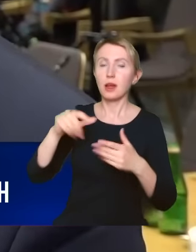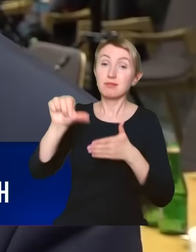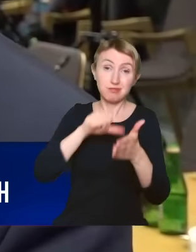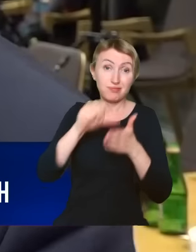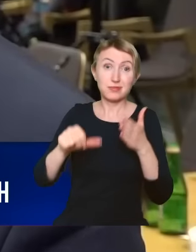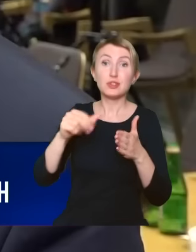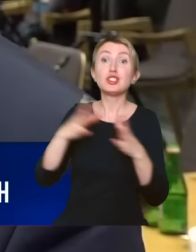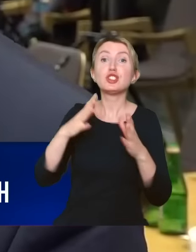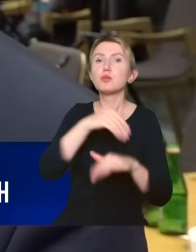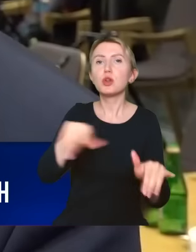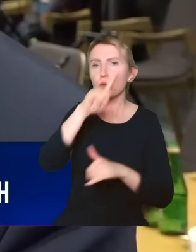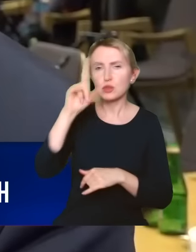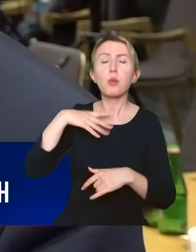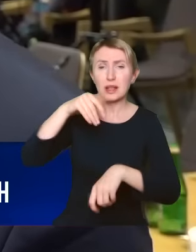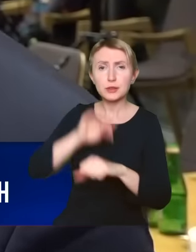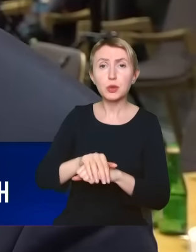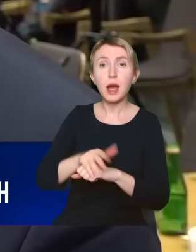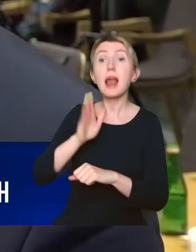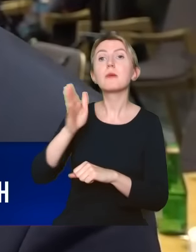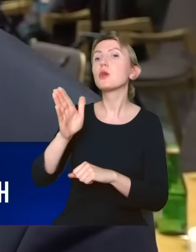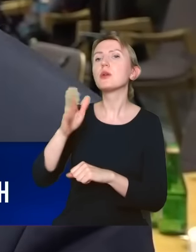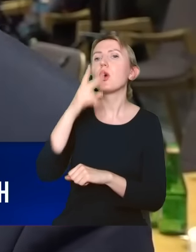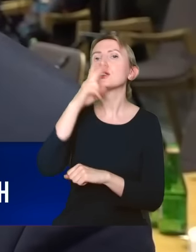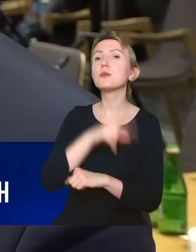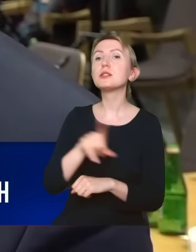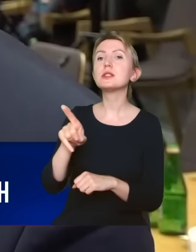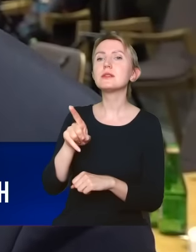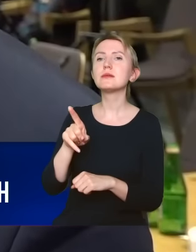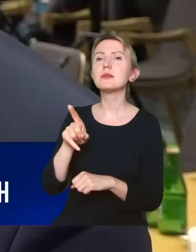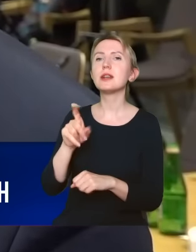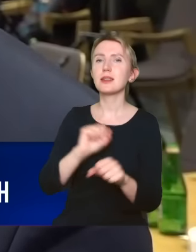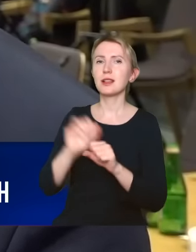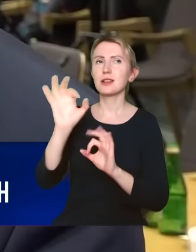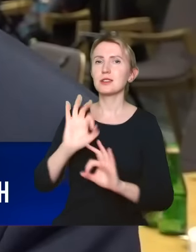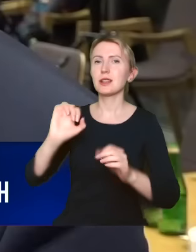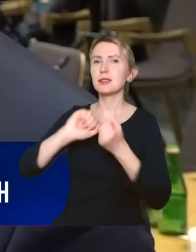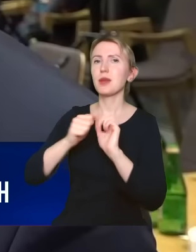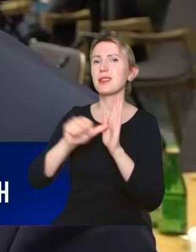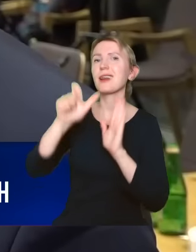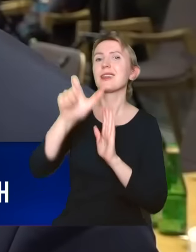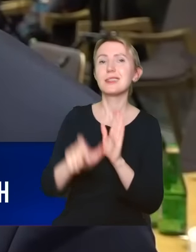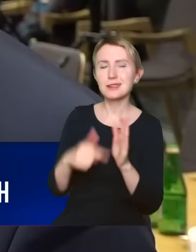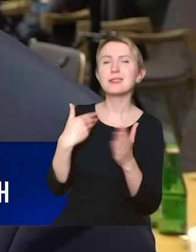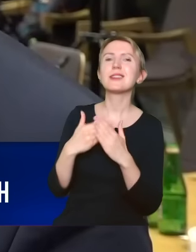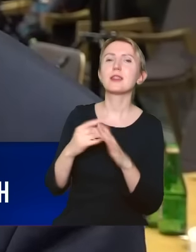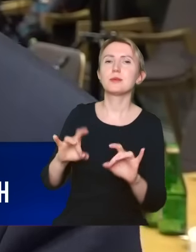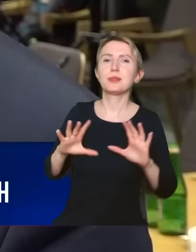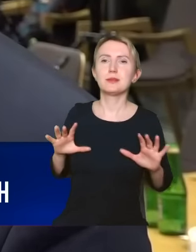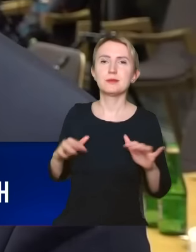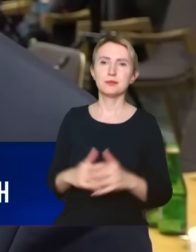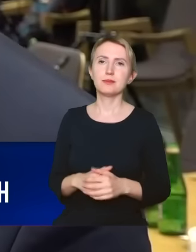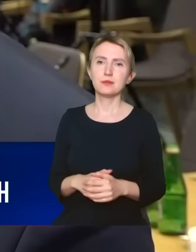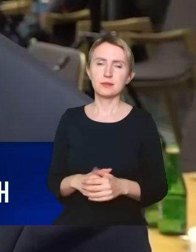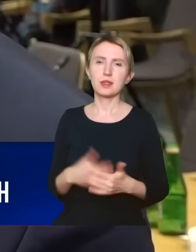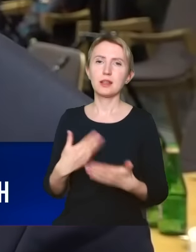10 milionów ludzi, wtedy jeszcze była zgoda, ale później oni zobaczyli, że mają szansę na zmianę kandydata. Dlatego się z tego postanowili wycofać i dlatego